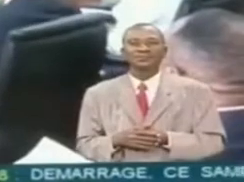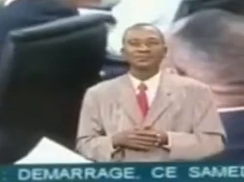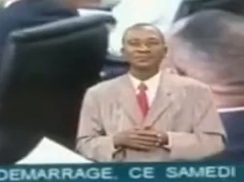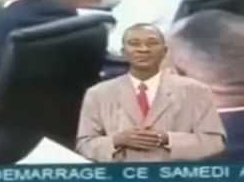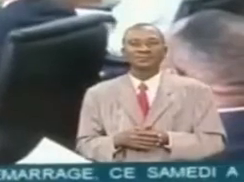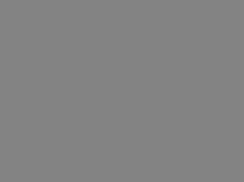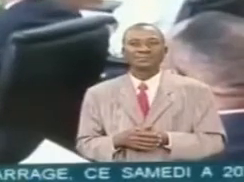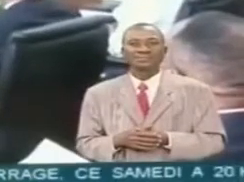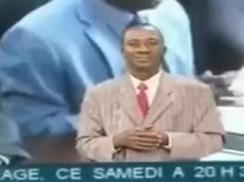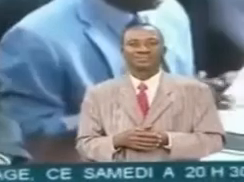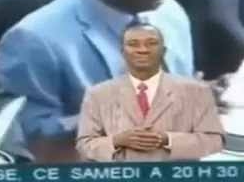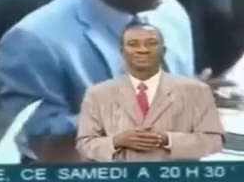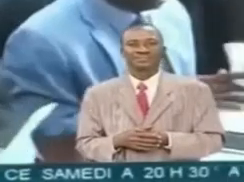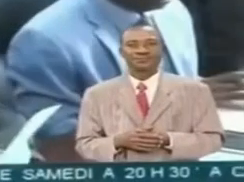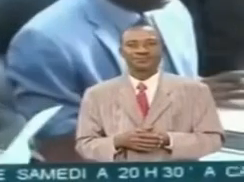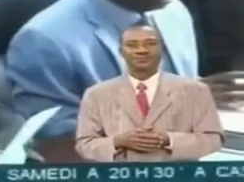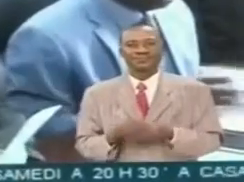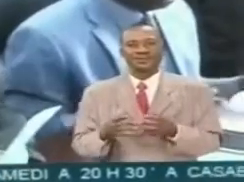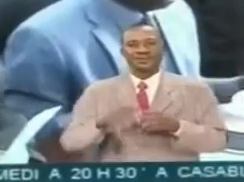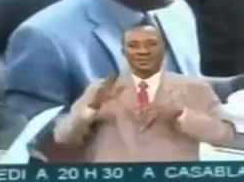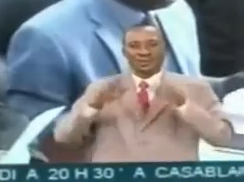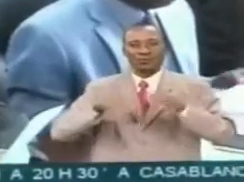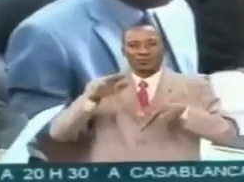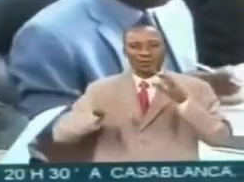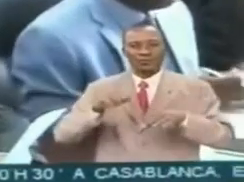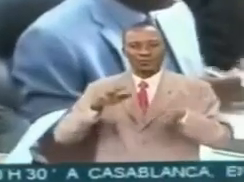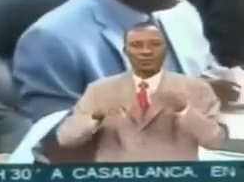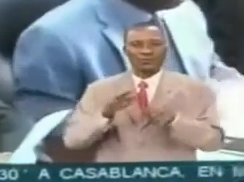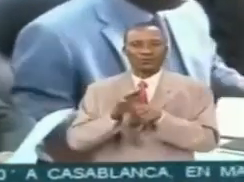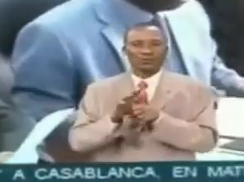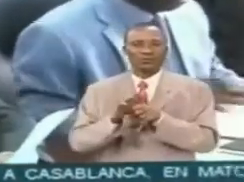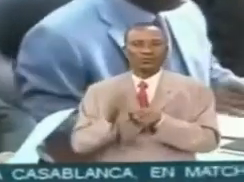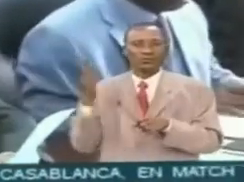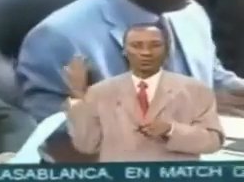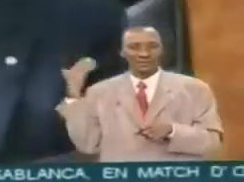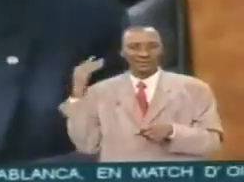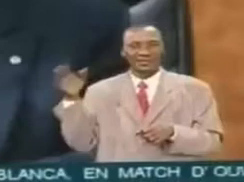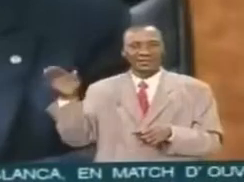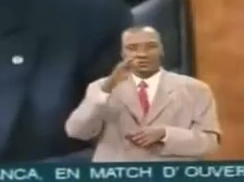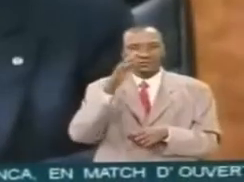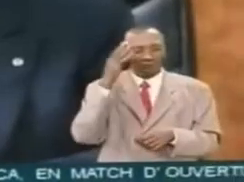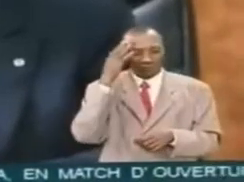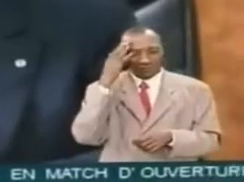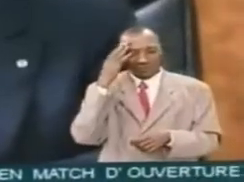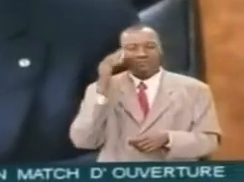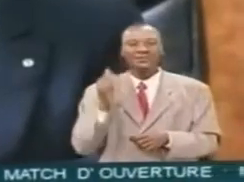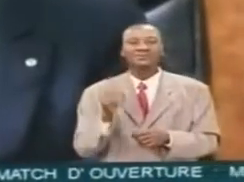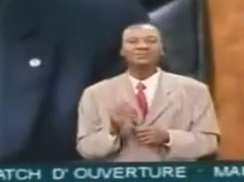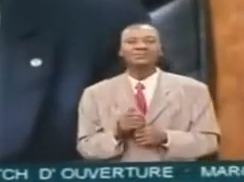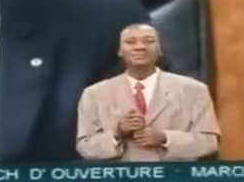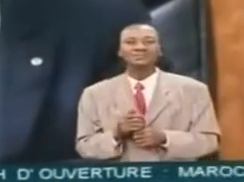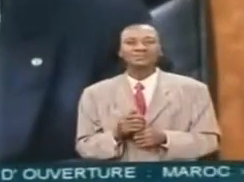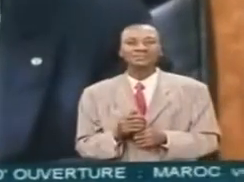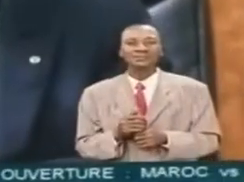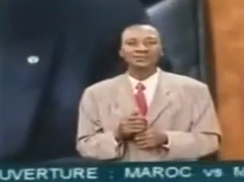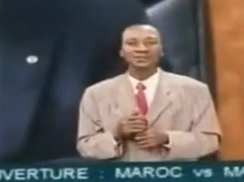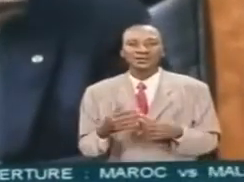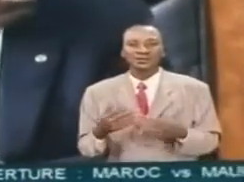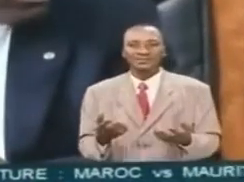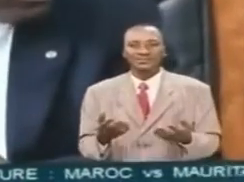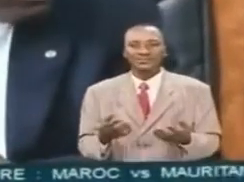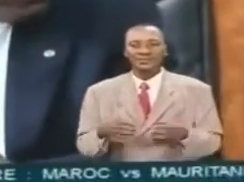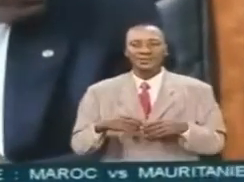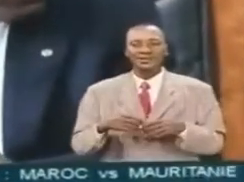Au lendemain de la pluie torrentielle du week-end dernier, aux conséquences fort désastreuses en termes d'inondations, assorties des